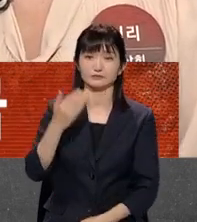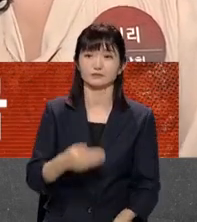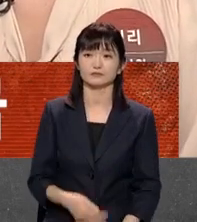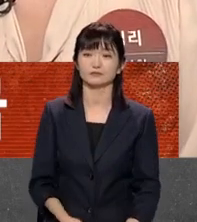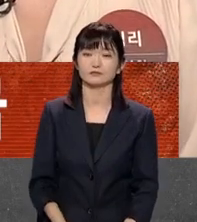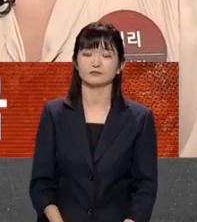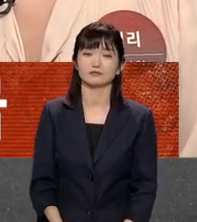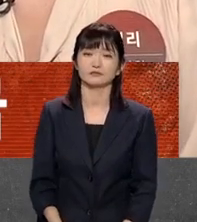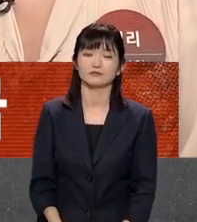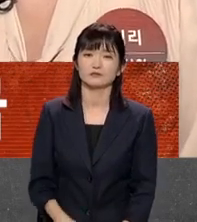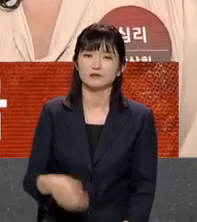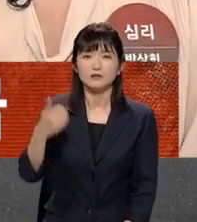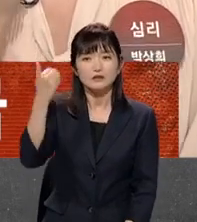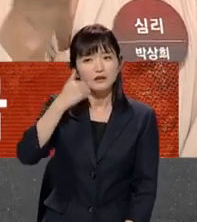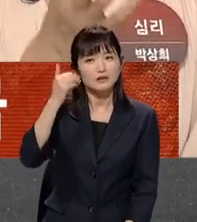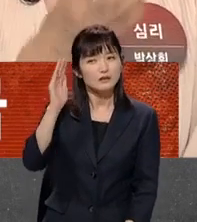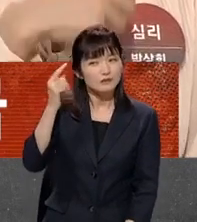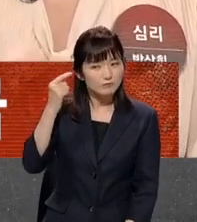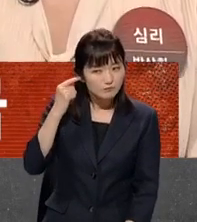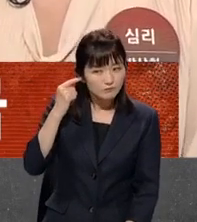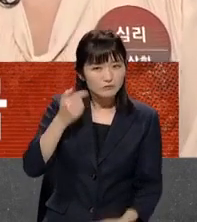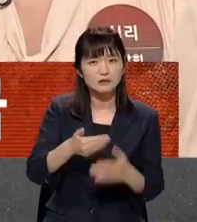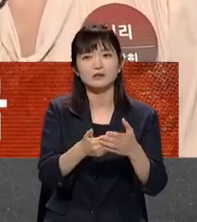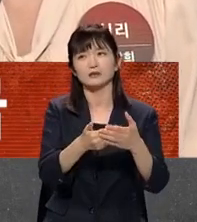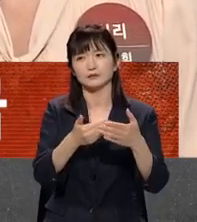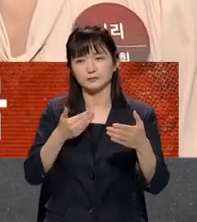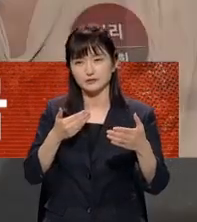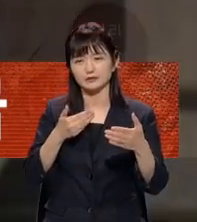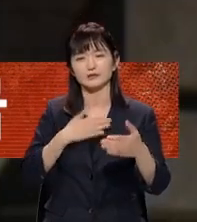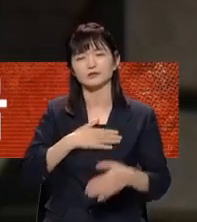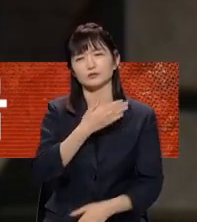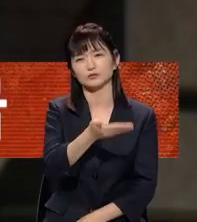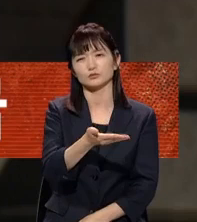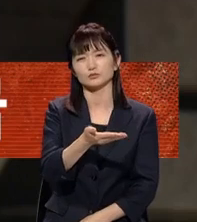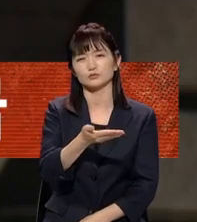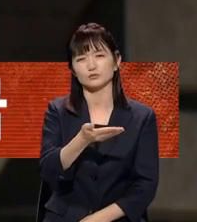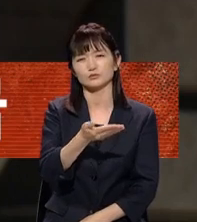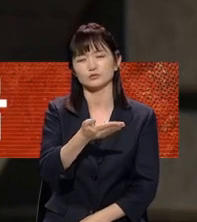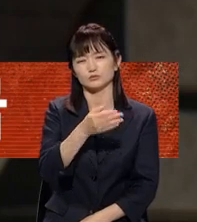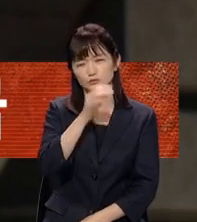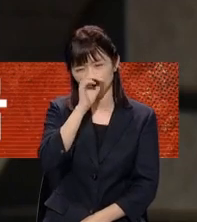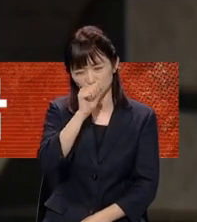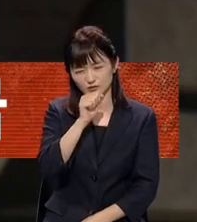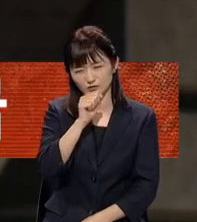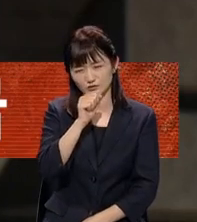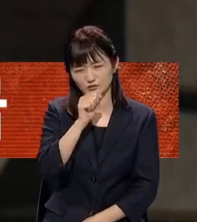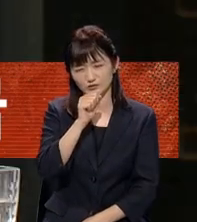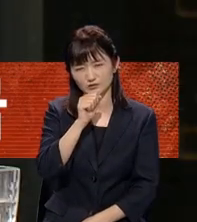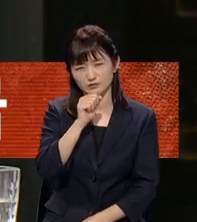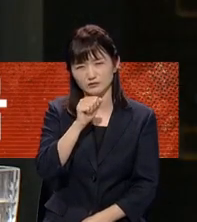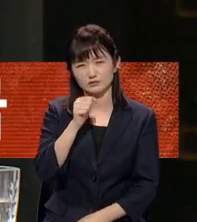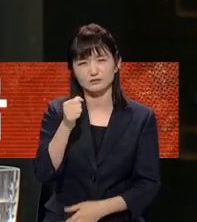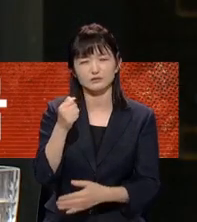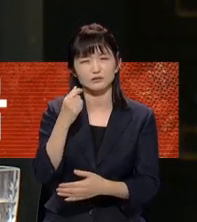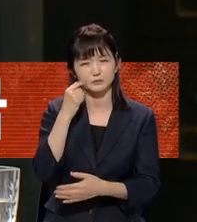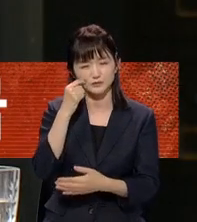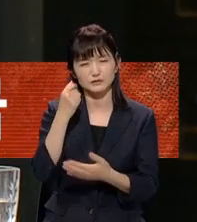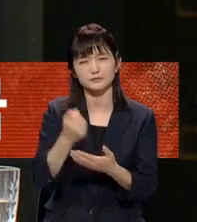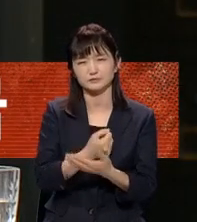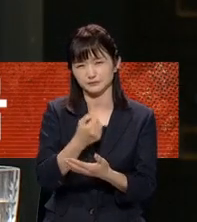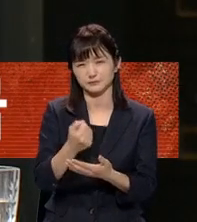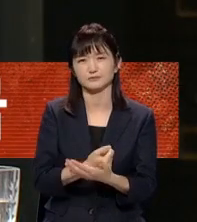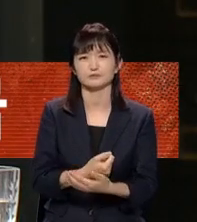누군가 그 얘기를들은 사람이 미리 좀 손을 썼더라면 얼마나 좋았을까 하는 아쉬움이 있습니다 자 또 이런